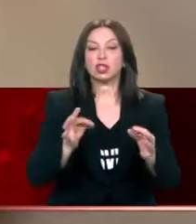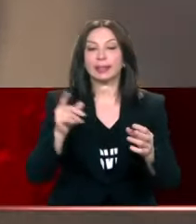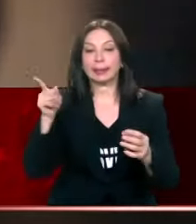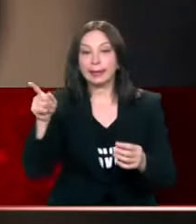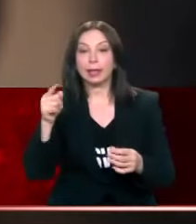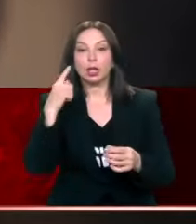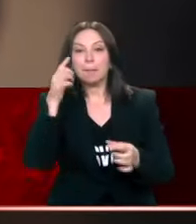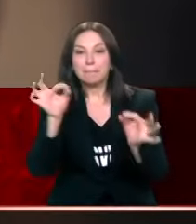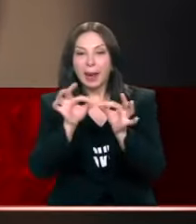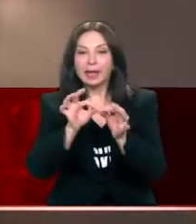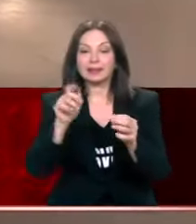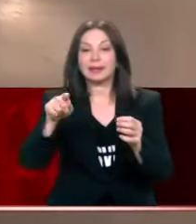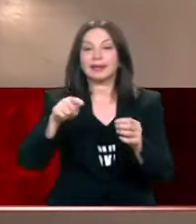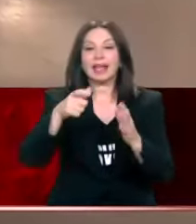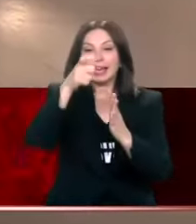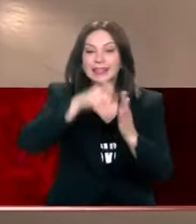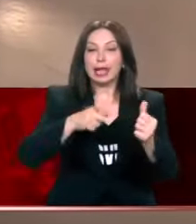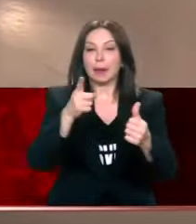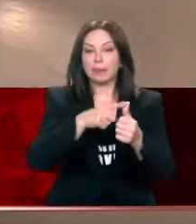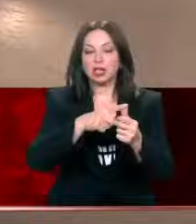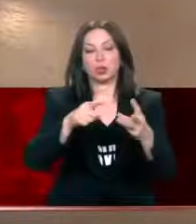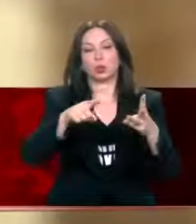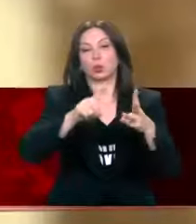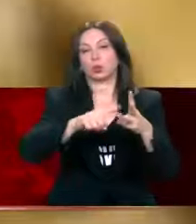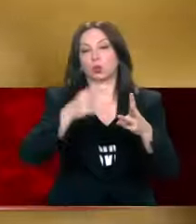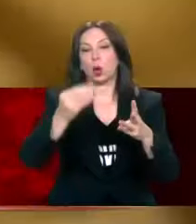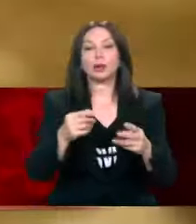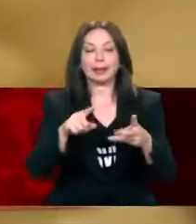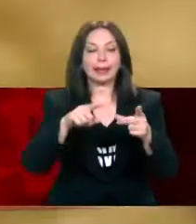mantısıyla listenin birinci ve üçüncü sırasına yerleşti.